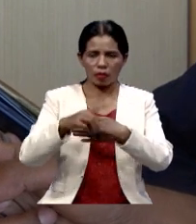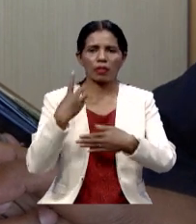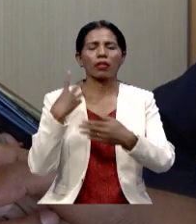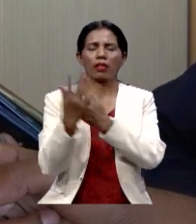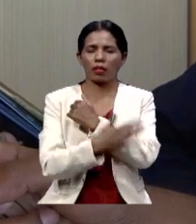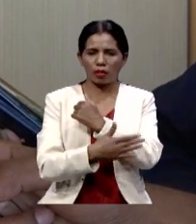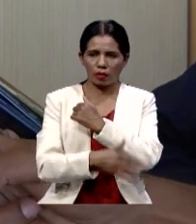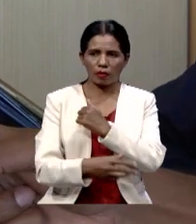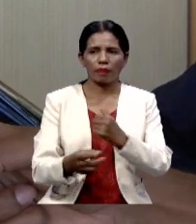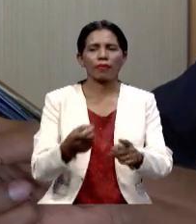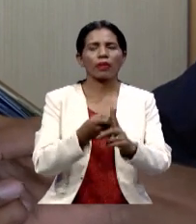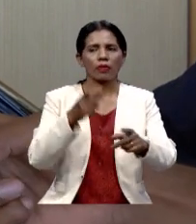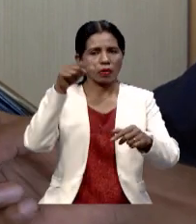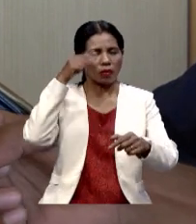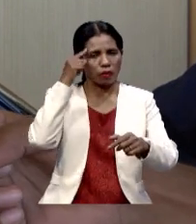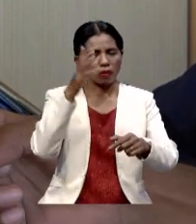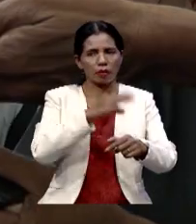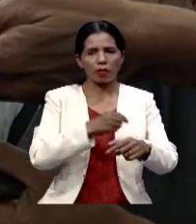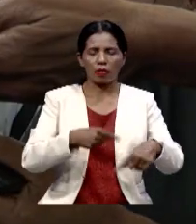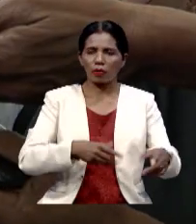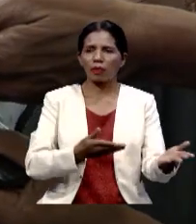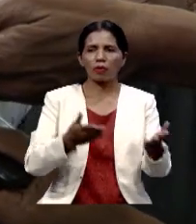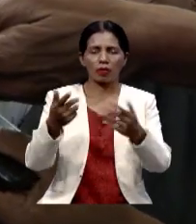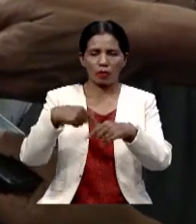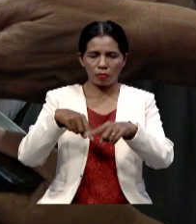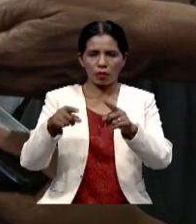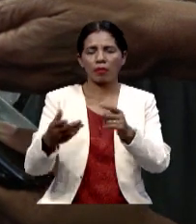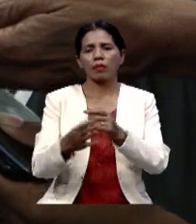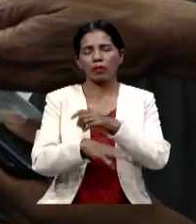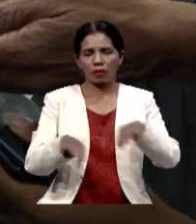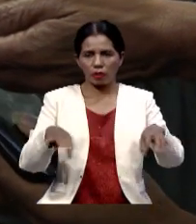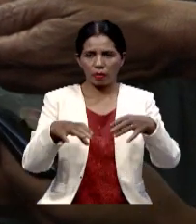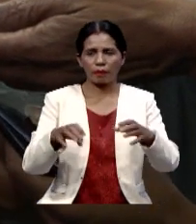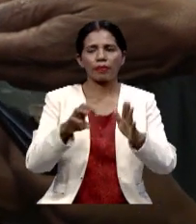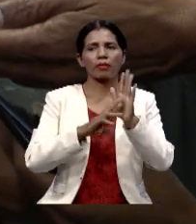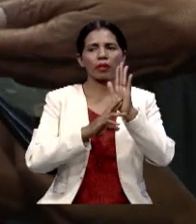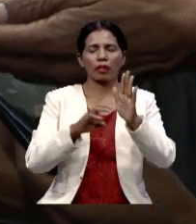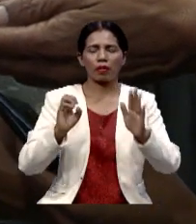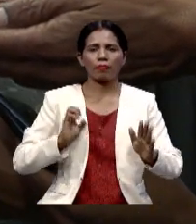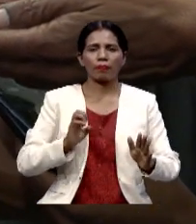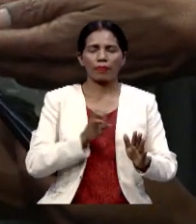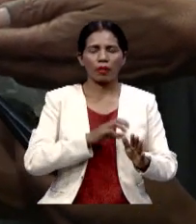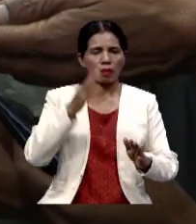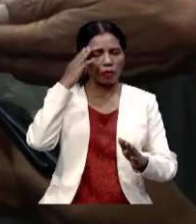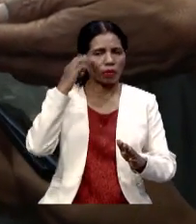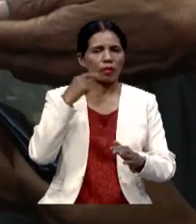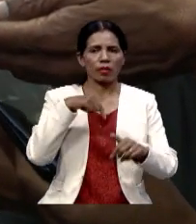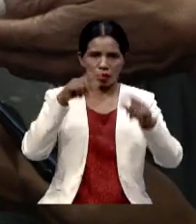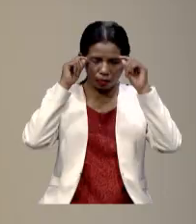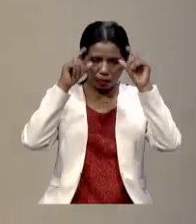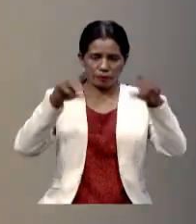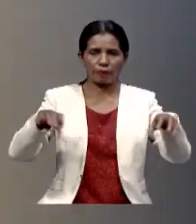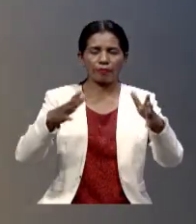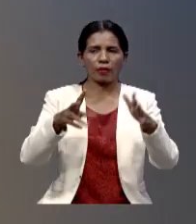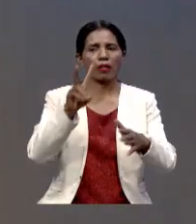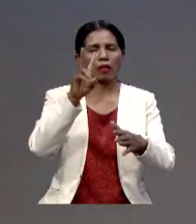ga intensaun si guberu nia per manda ita bot sira se representante embaixador Korea i Timor Leste sin manta kateten trabalhador